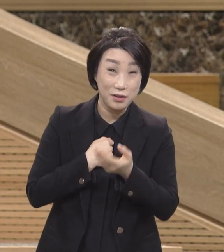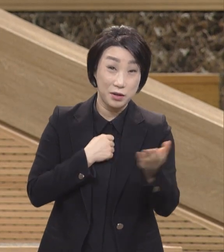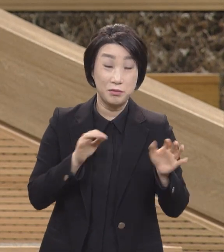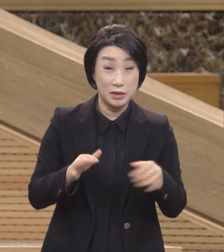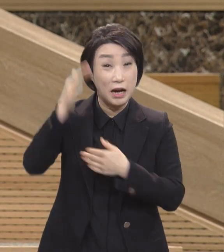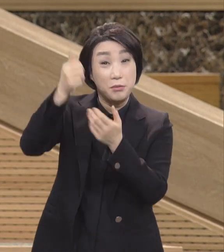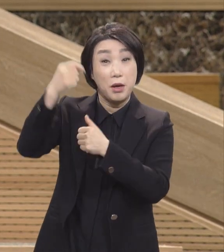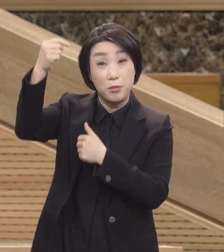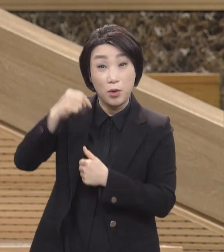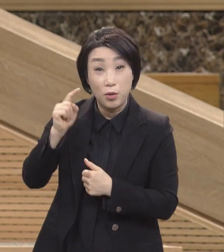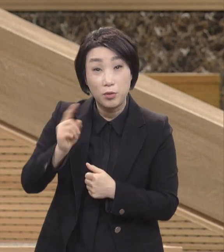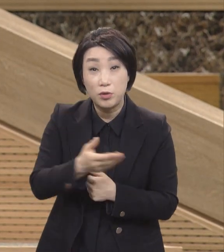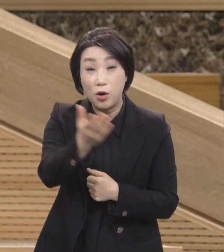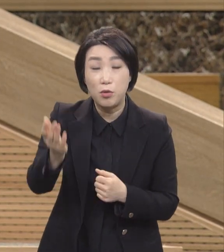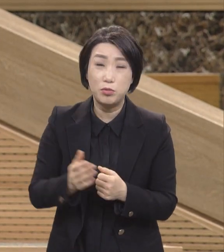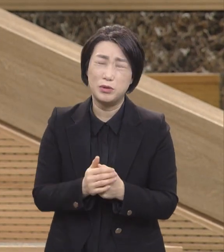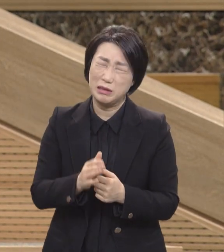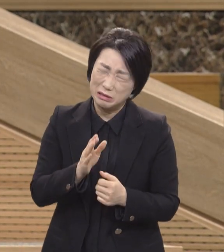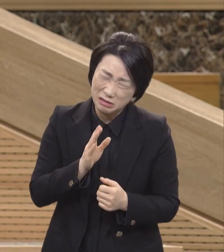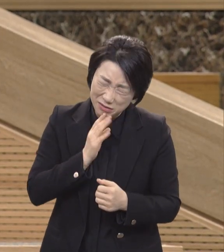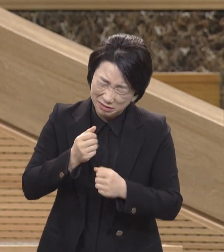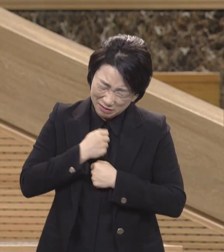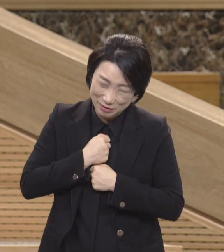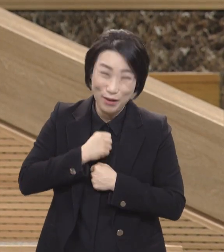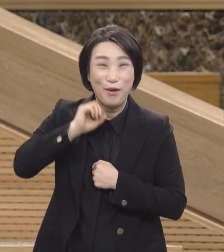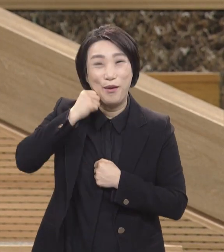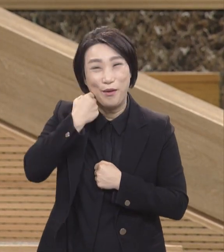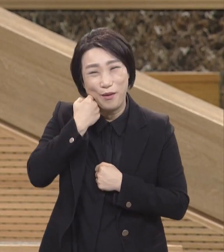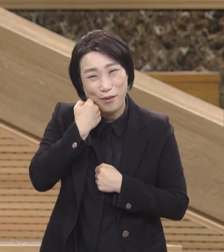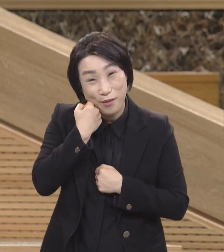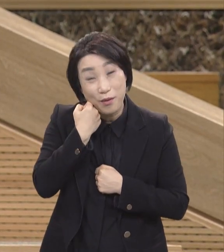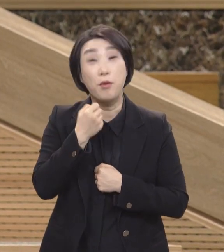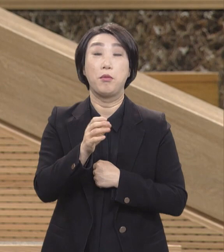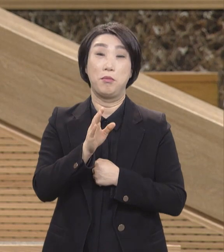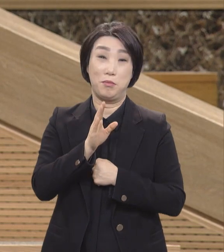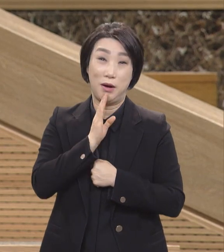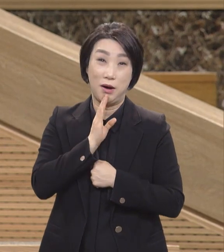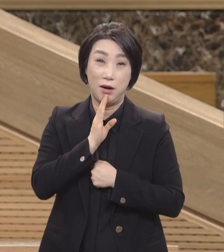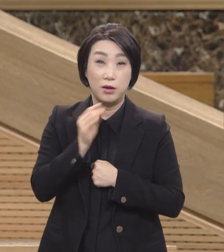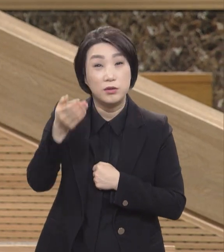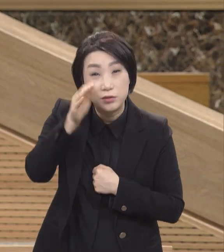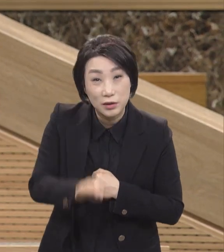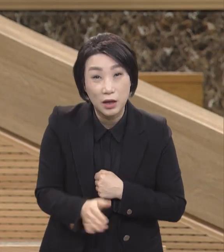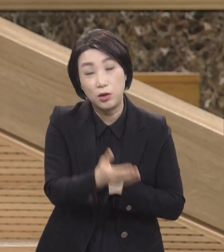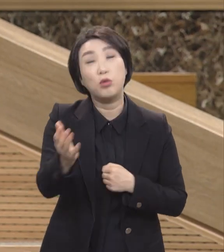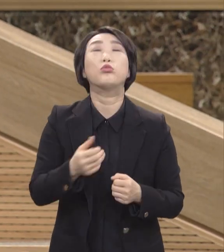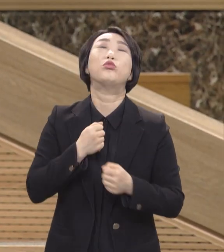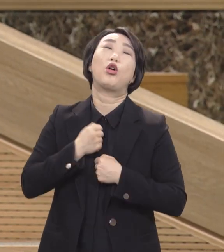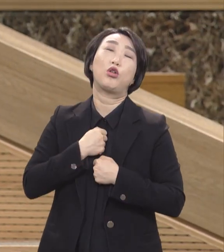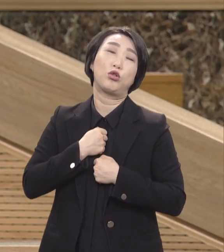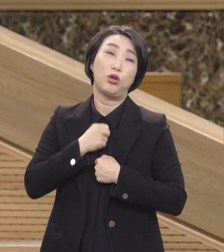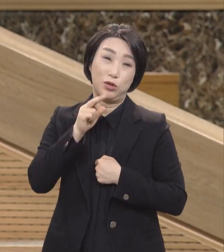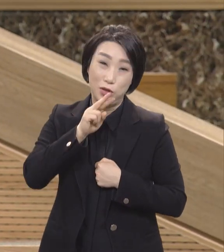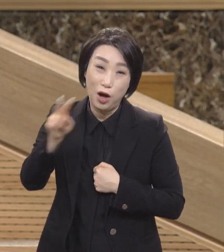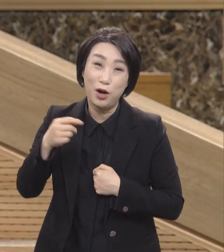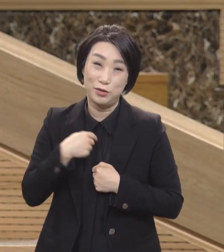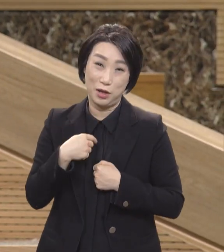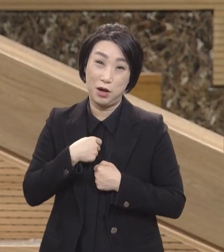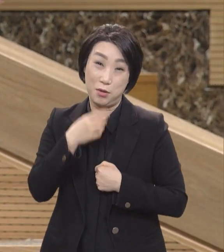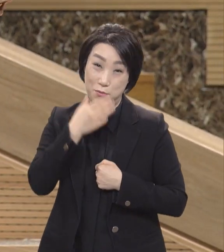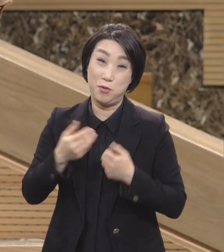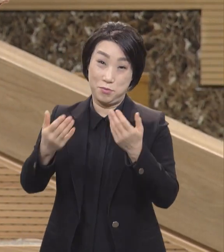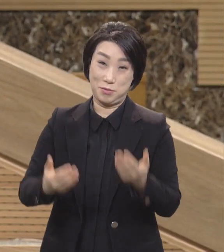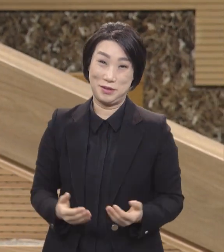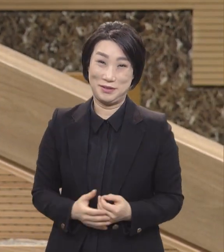하나님의 명령은 정말로 지키기가 어려운 것들인데 지켜야